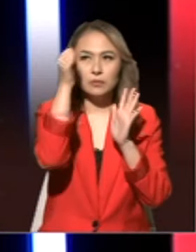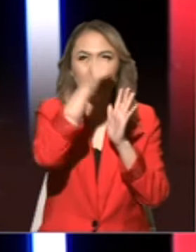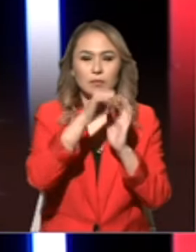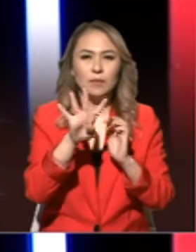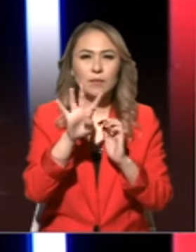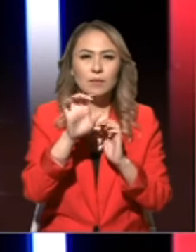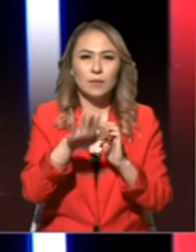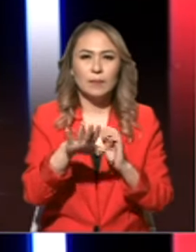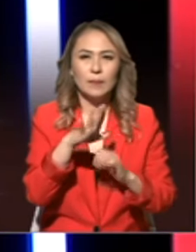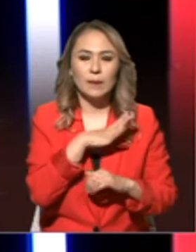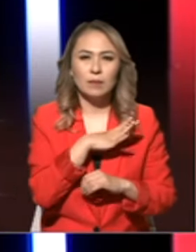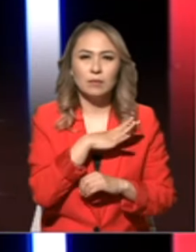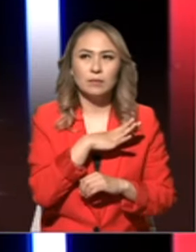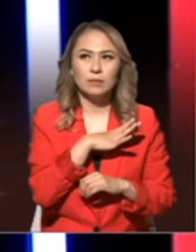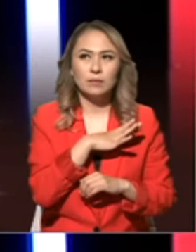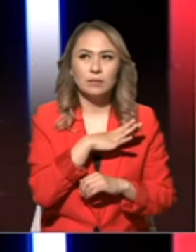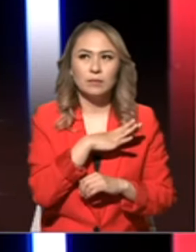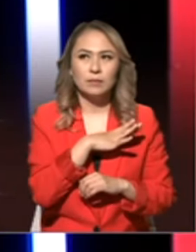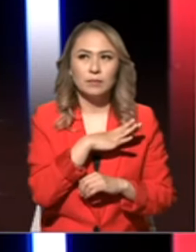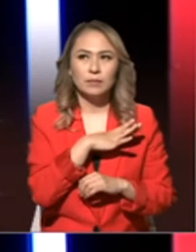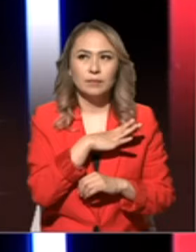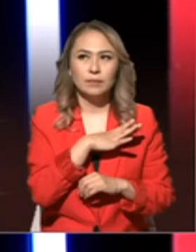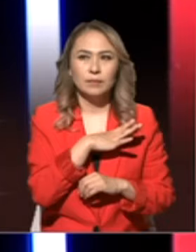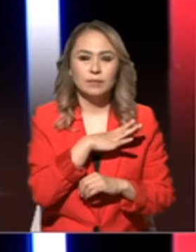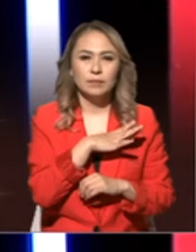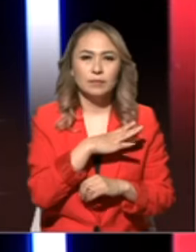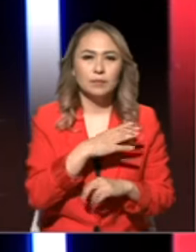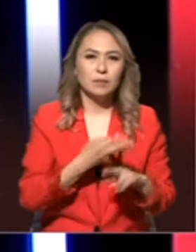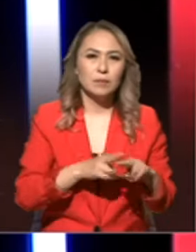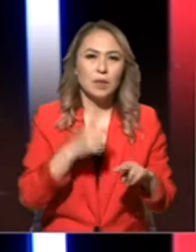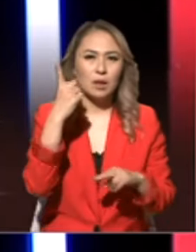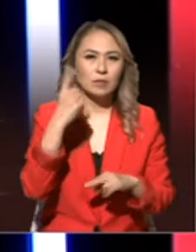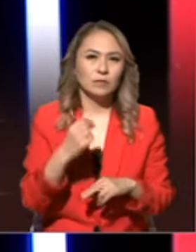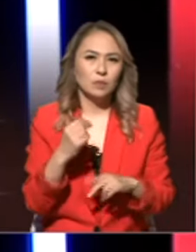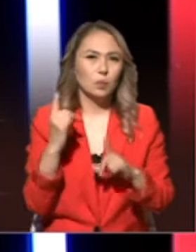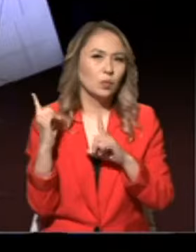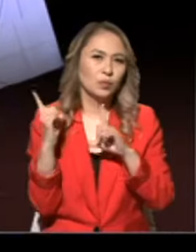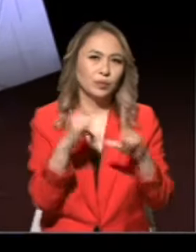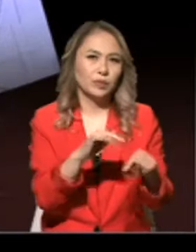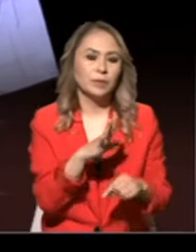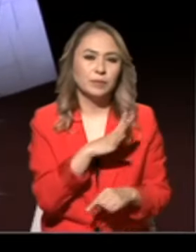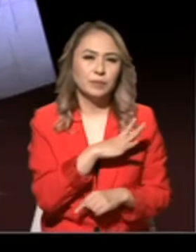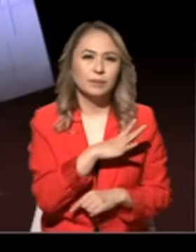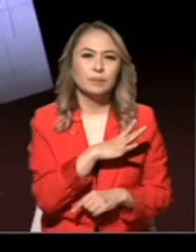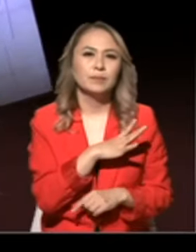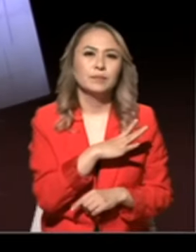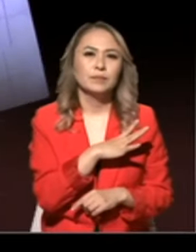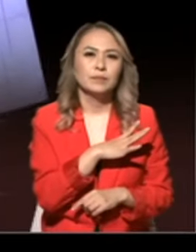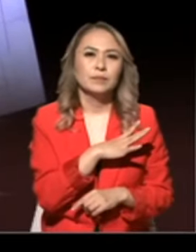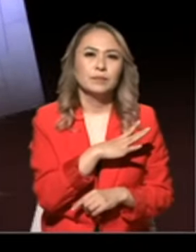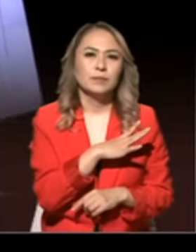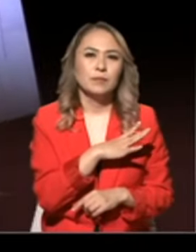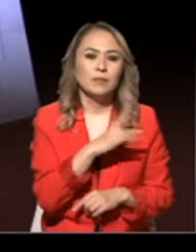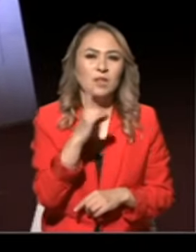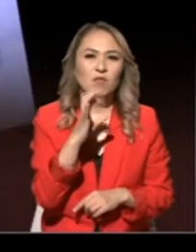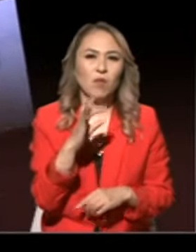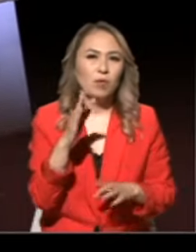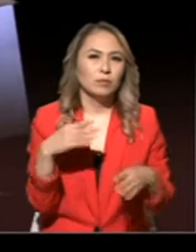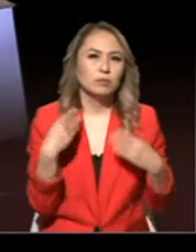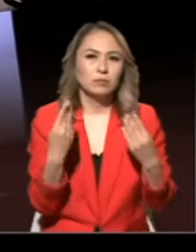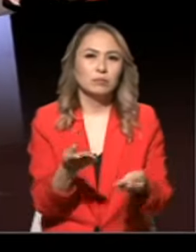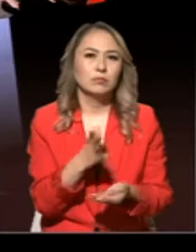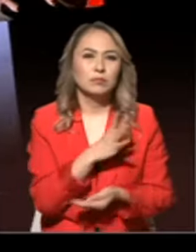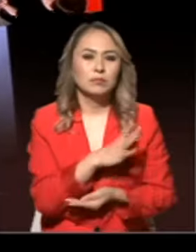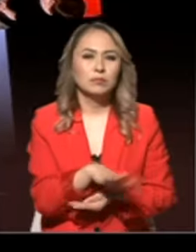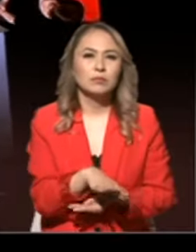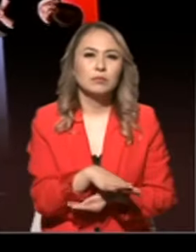мыңға жуық адам қателеспесе қайдан өткен мысалы, бір күнде өткен соның барлығы. Оның мысалы қанша тоғалар шықты. Иә, сол қазақтар ешқандай квота берілген жоқ оларға.